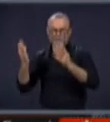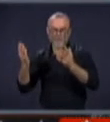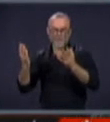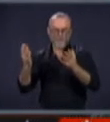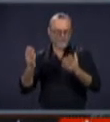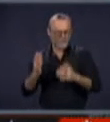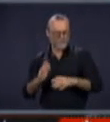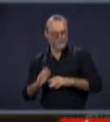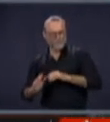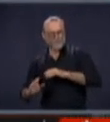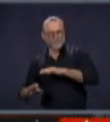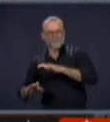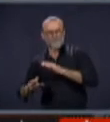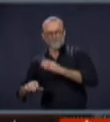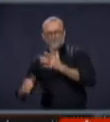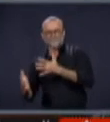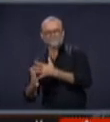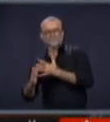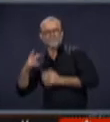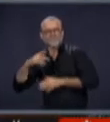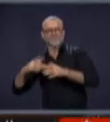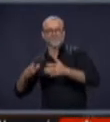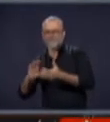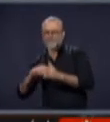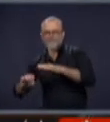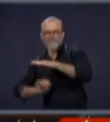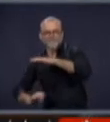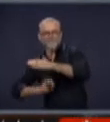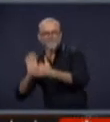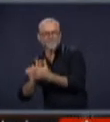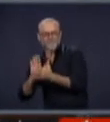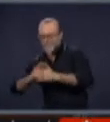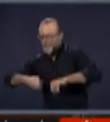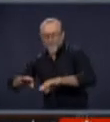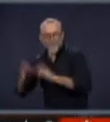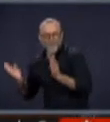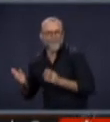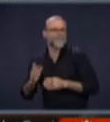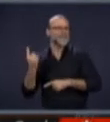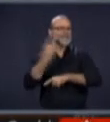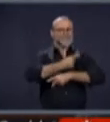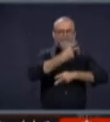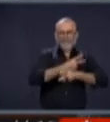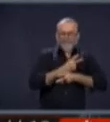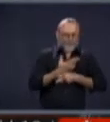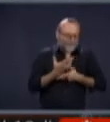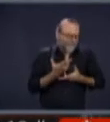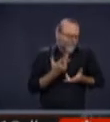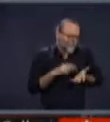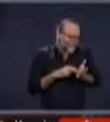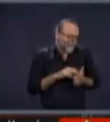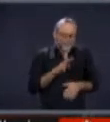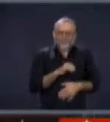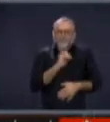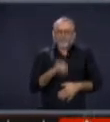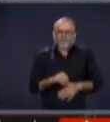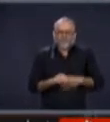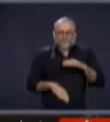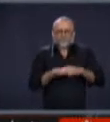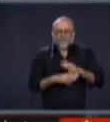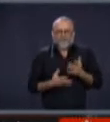commerces, alors que les écoles primaires ne seront pas ouvertes et si on pense que les services de